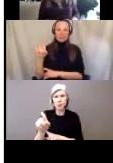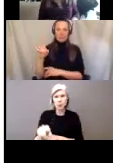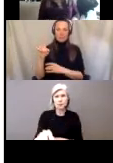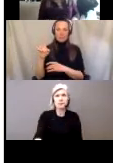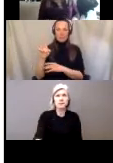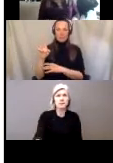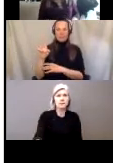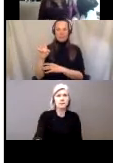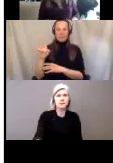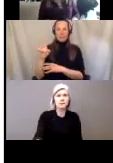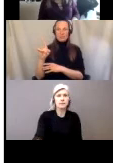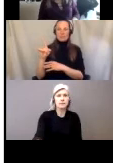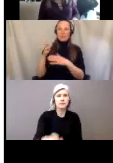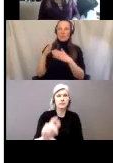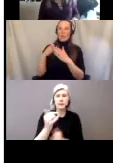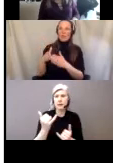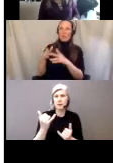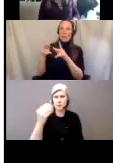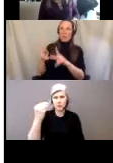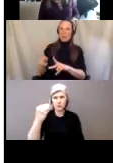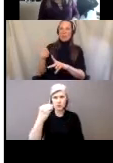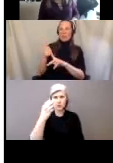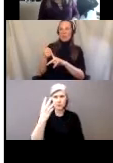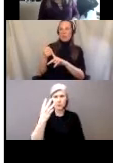Donc, on leur demande d'allumer leur vidéo.